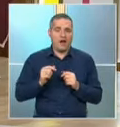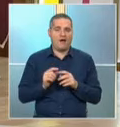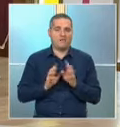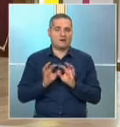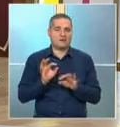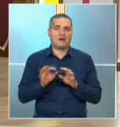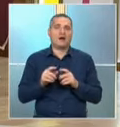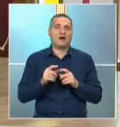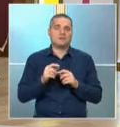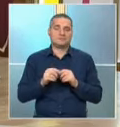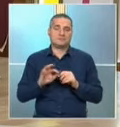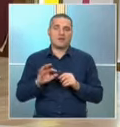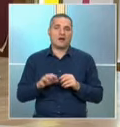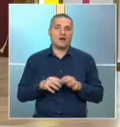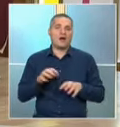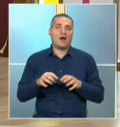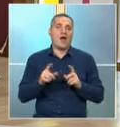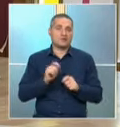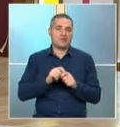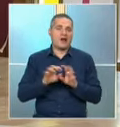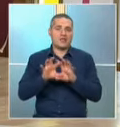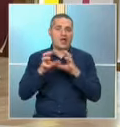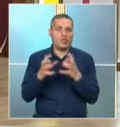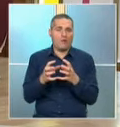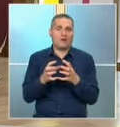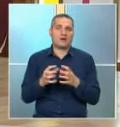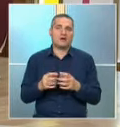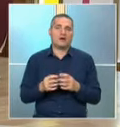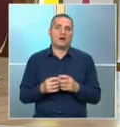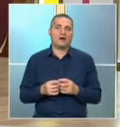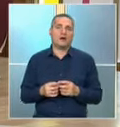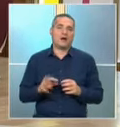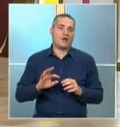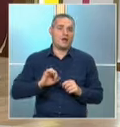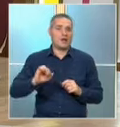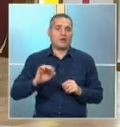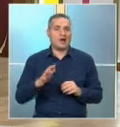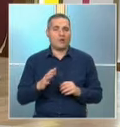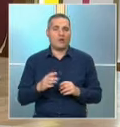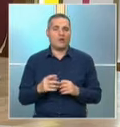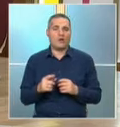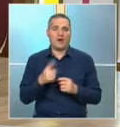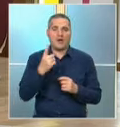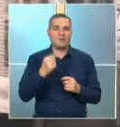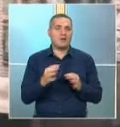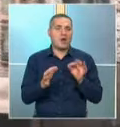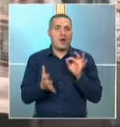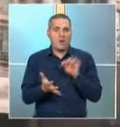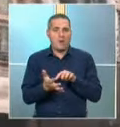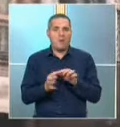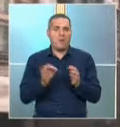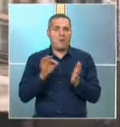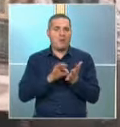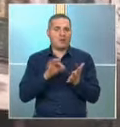Да. Ако се направи на топка, тар, да взимаш ръкавица. И ако го пипнеш будлите направо,